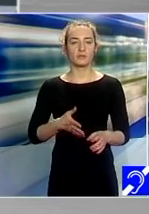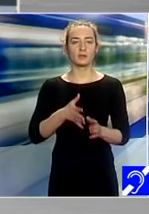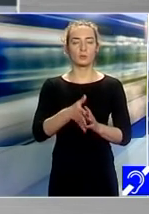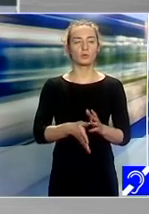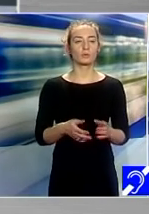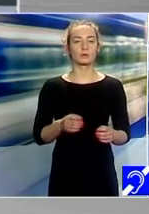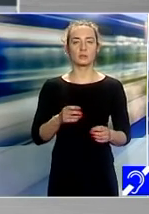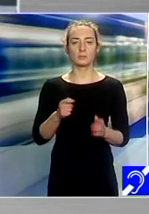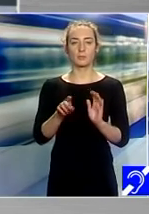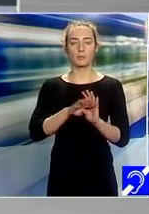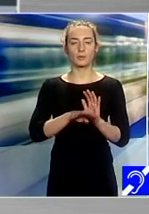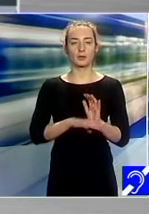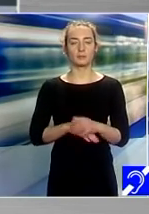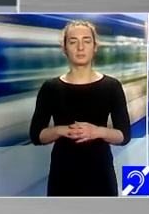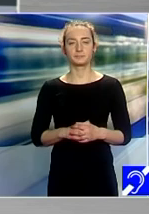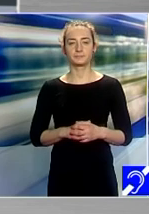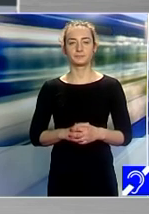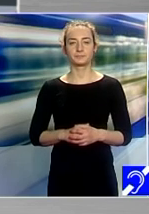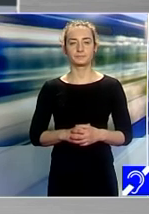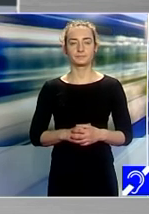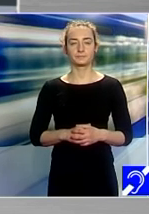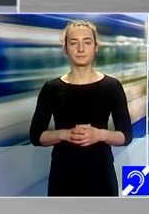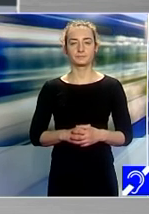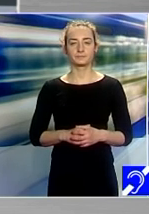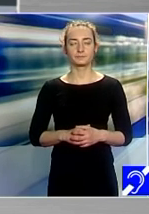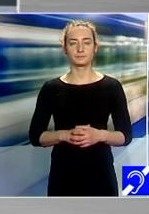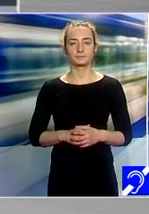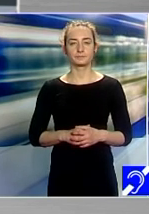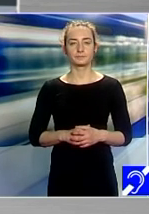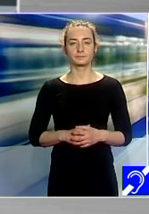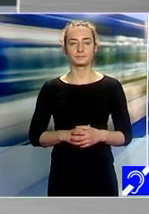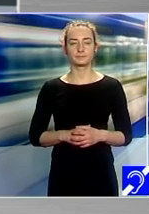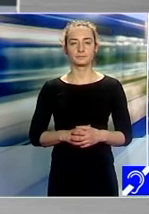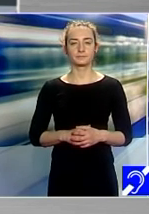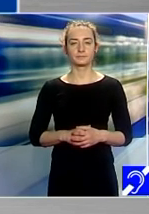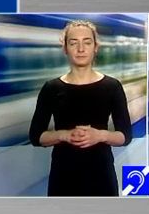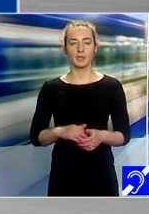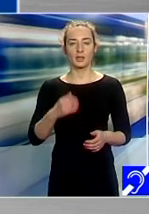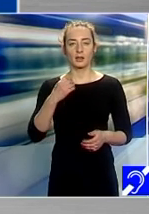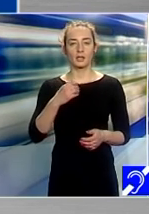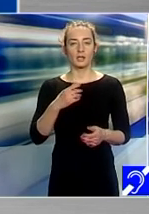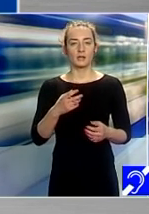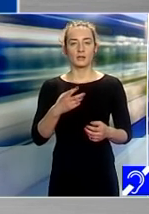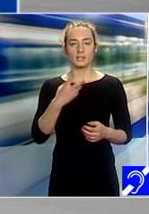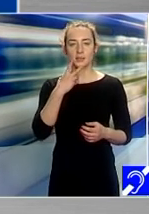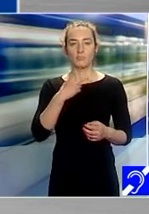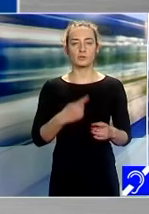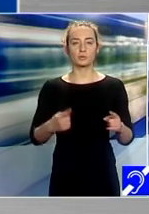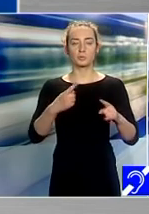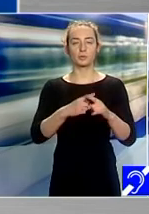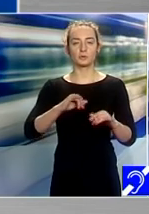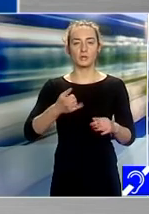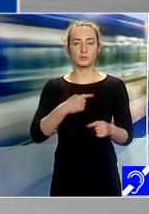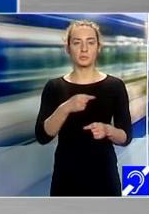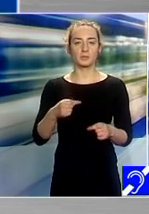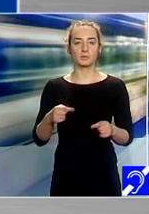dar a trecut un an și jumătate, să zicem, de când a intrat acest program. S-au văzut plusurile și